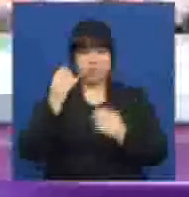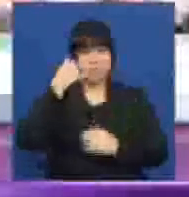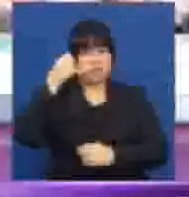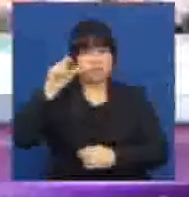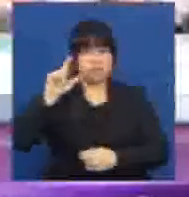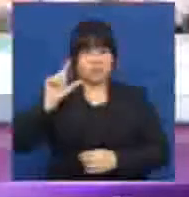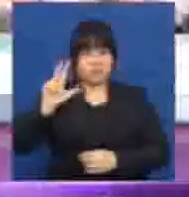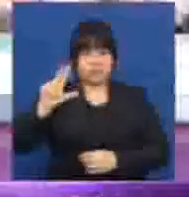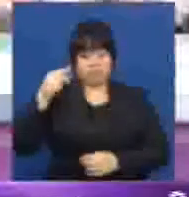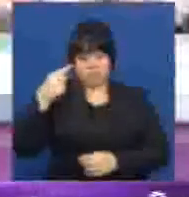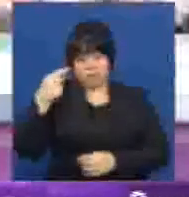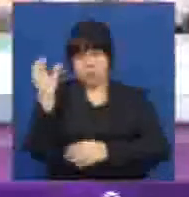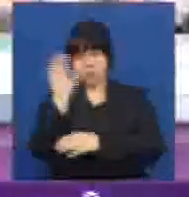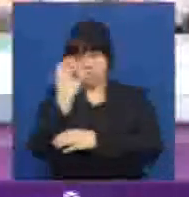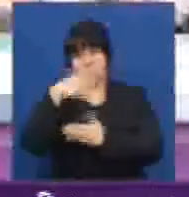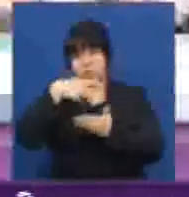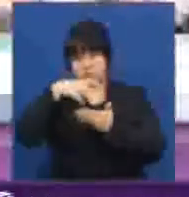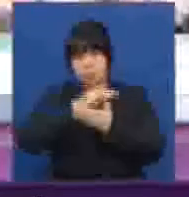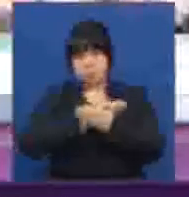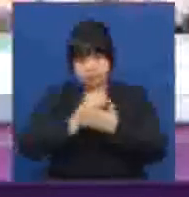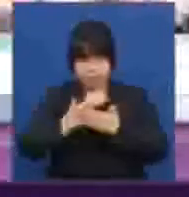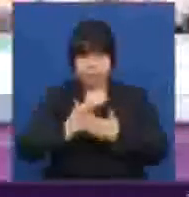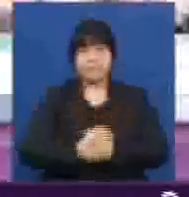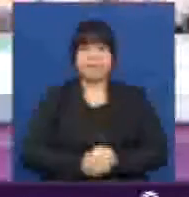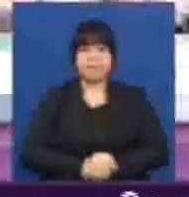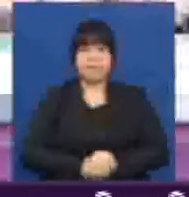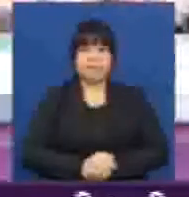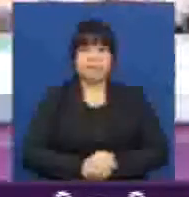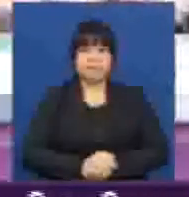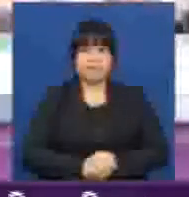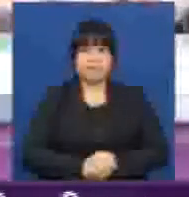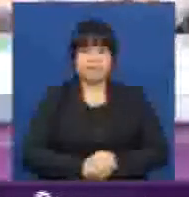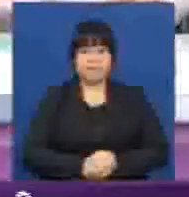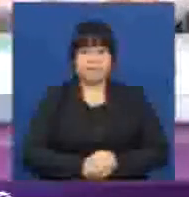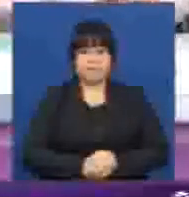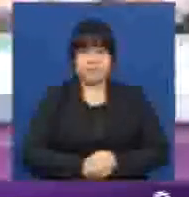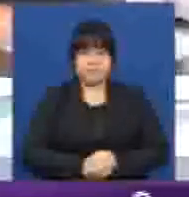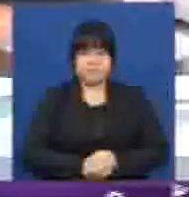3G จากสนามบินสุวรรณภูมิช่วงนี้กลับไปทางสถานีครับ คุณนะคะคุณวรพัฒน์คะ